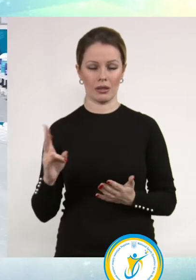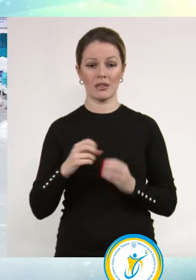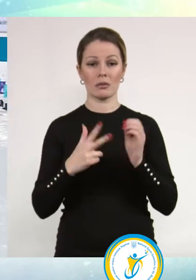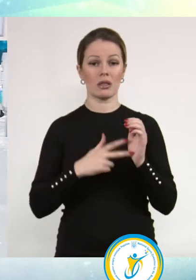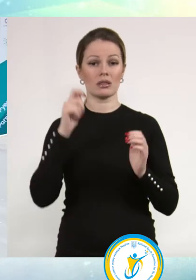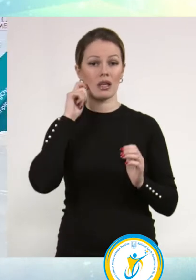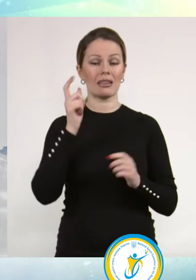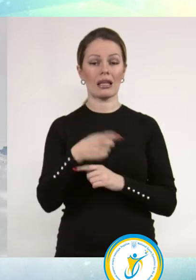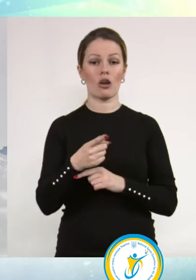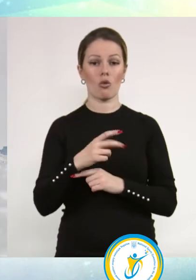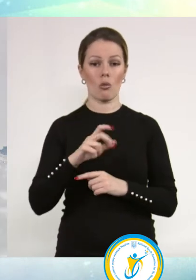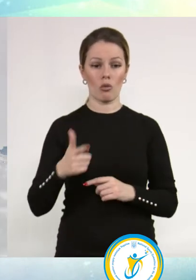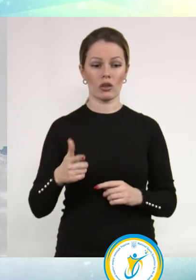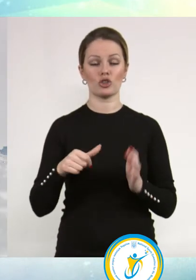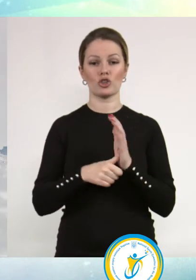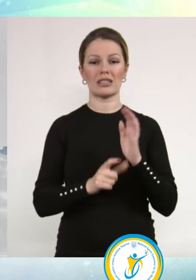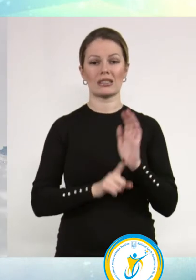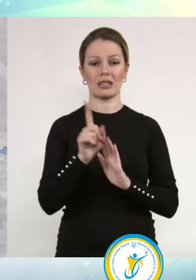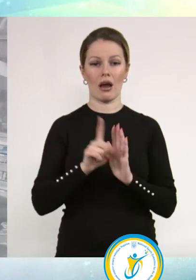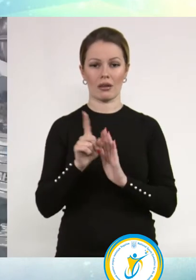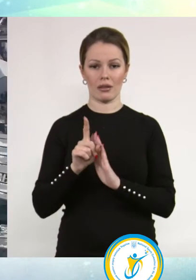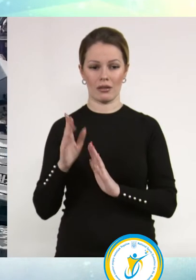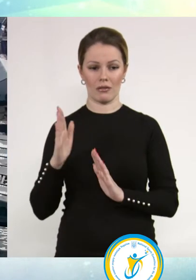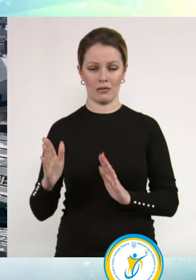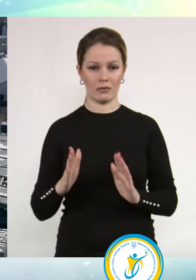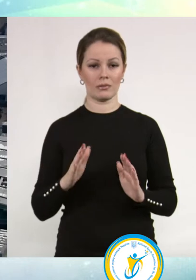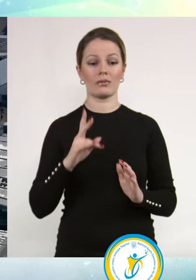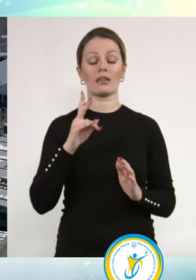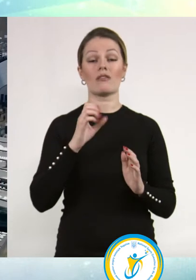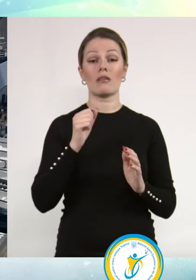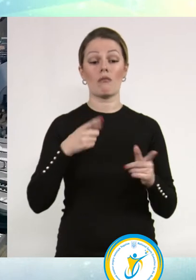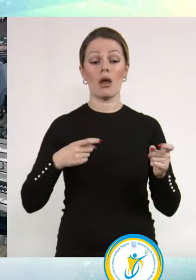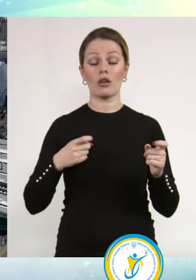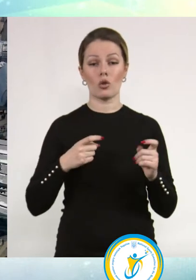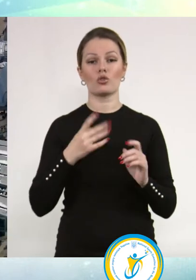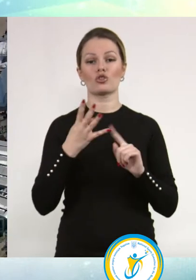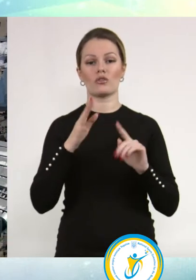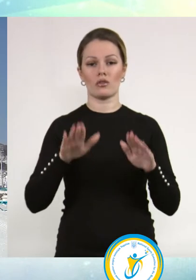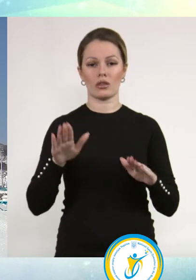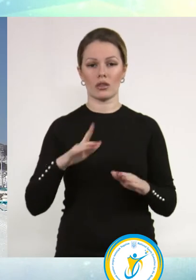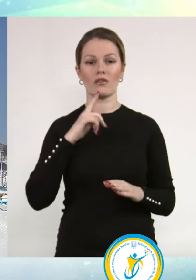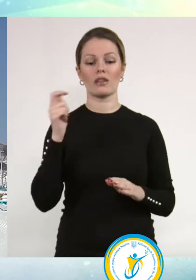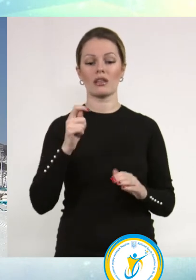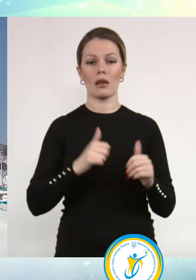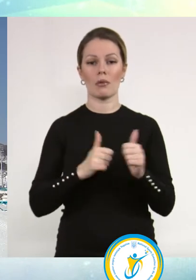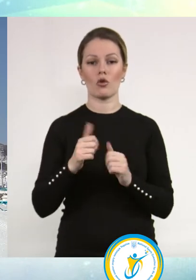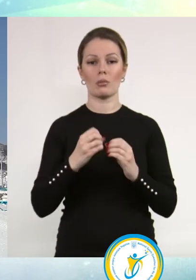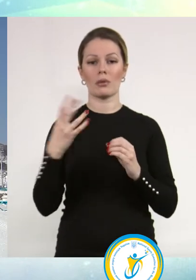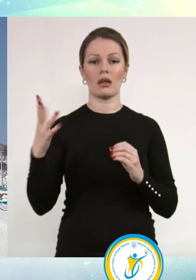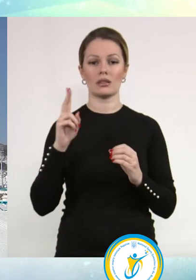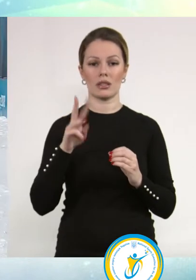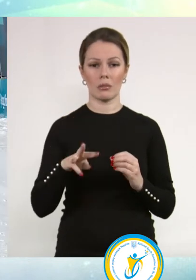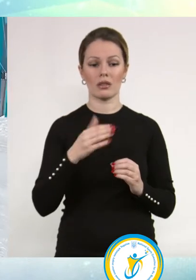18-річний тернополянин заявився на 6 стартів. У біатлоні днем раніше Радь став 4-м. У недільних перегонах на